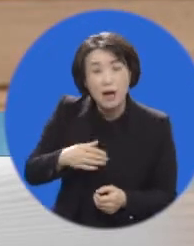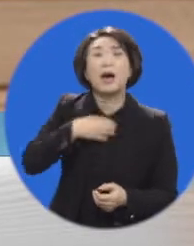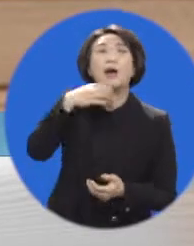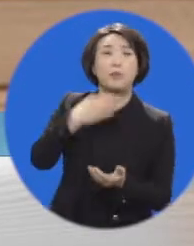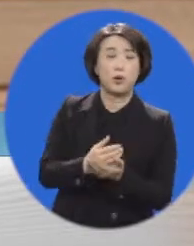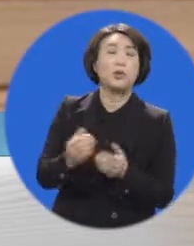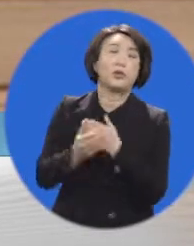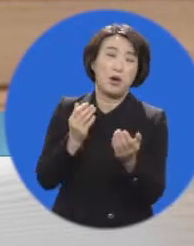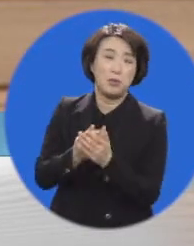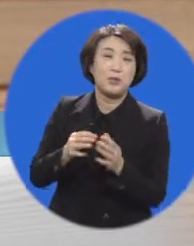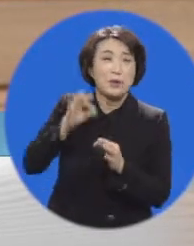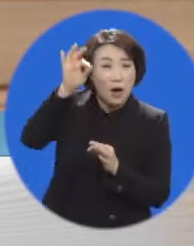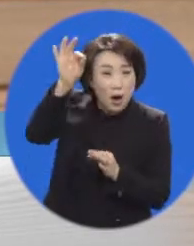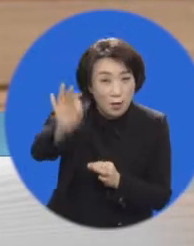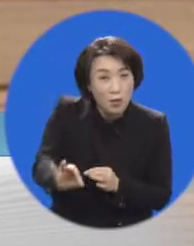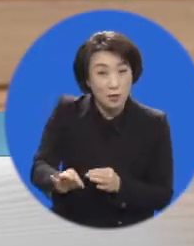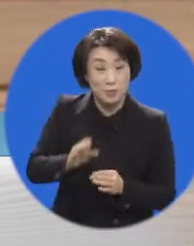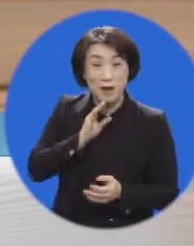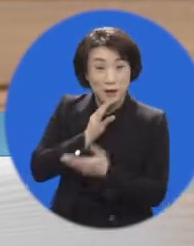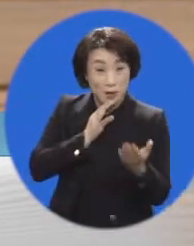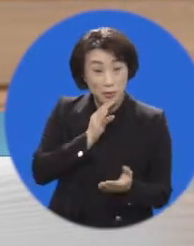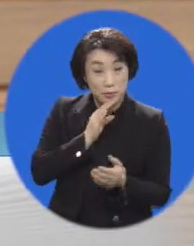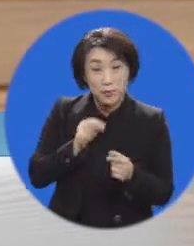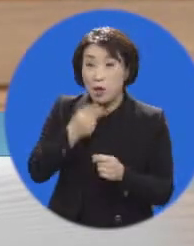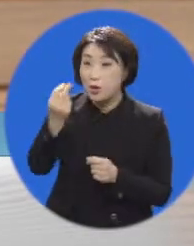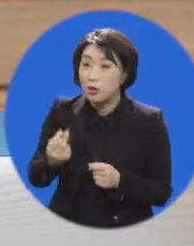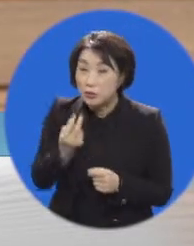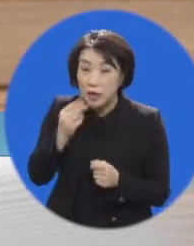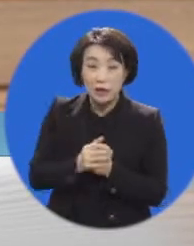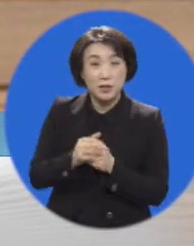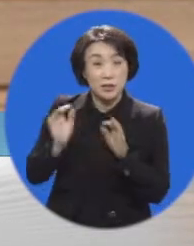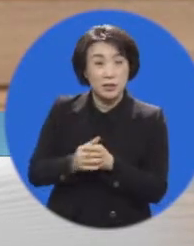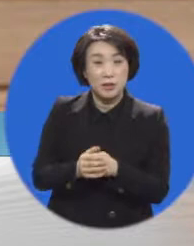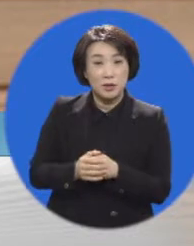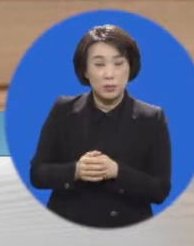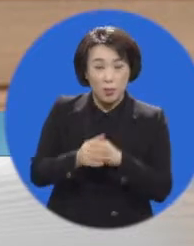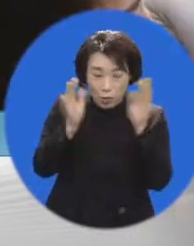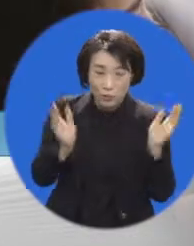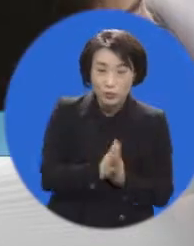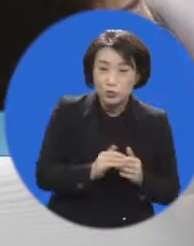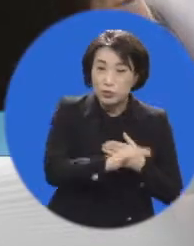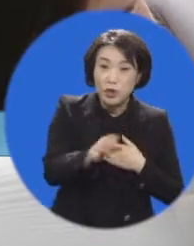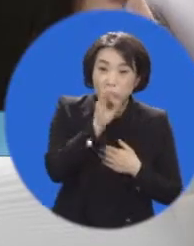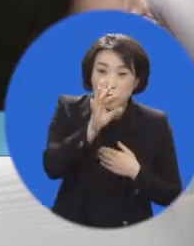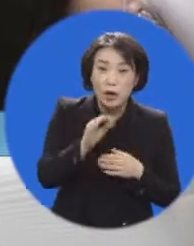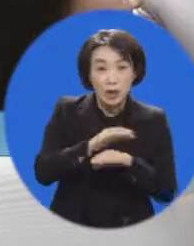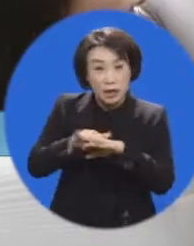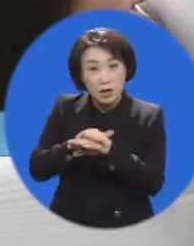항구적이요, 영원한 것이요, 영구적인 불가능을 해결하는 권세라 이 말입니다.